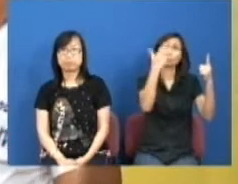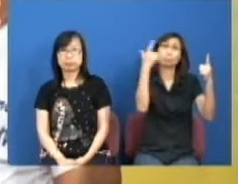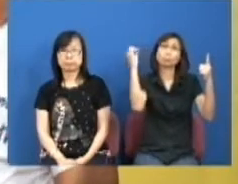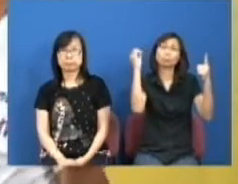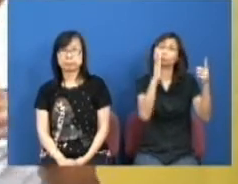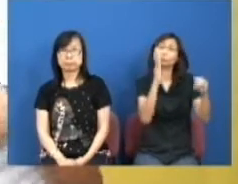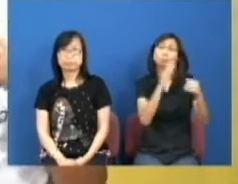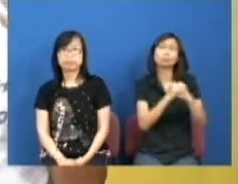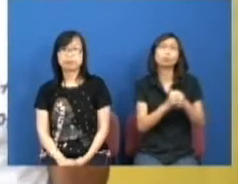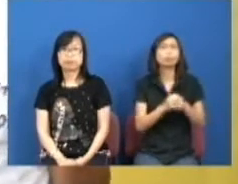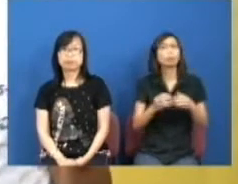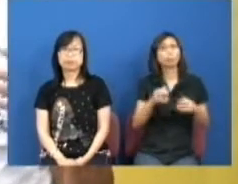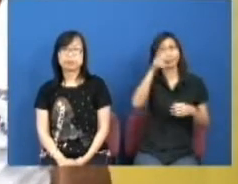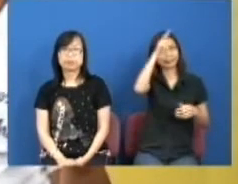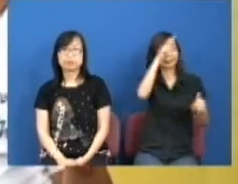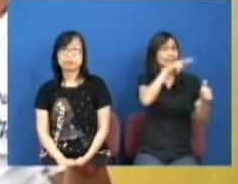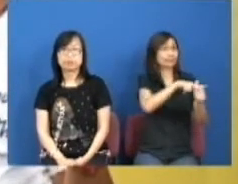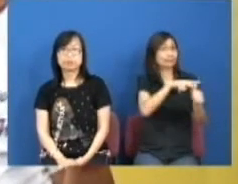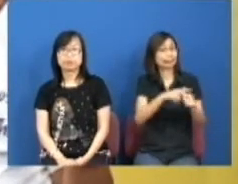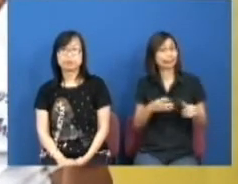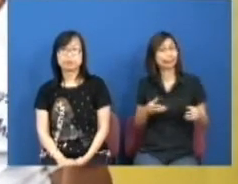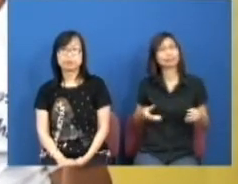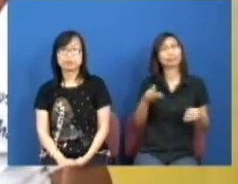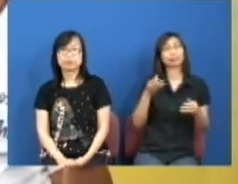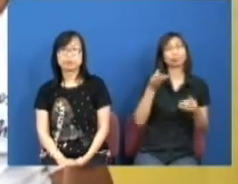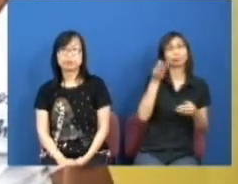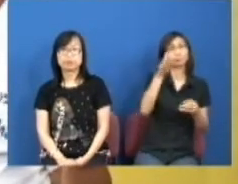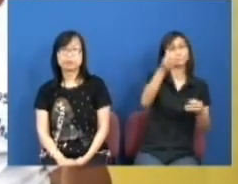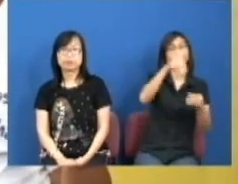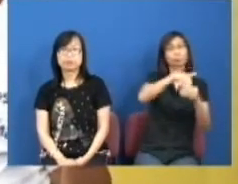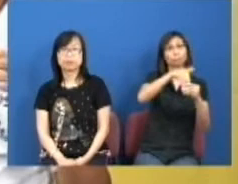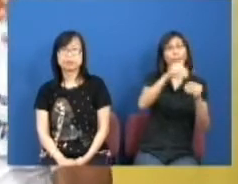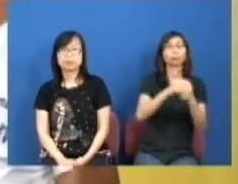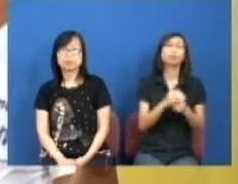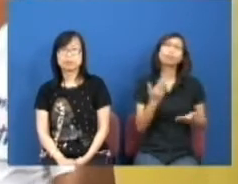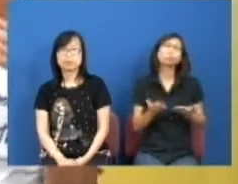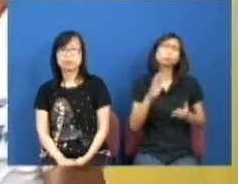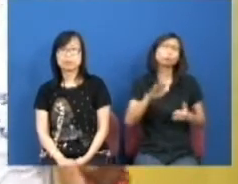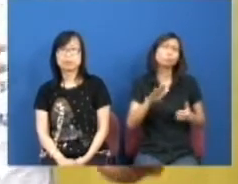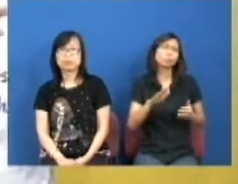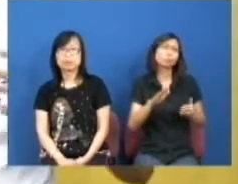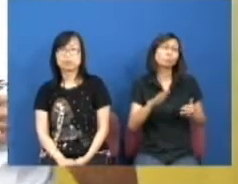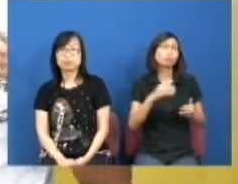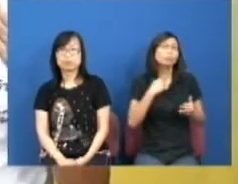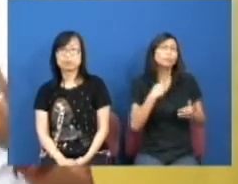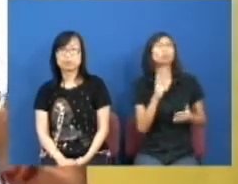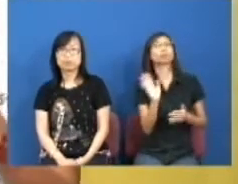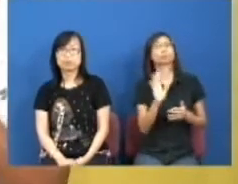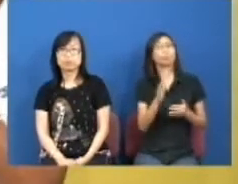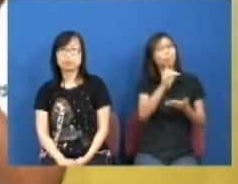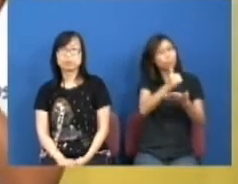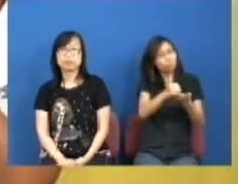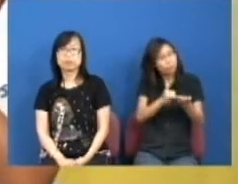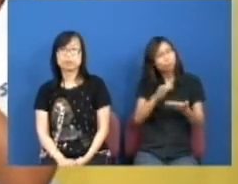投資，或者甚至對於香港作為一個反攻大陸嘅一個位置，慢慢覺得唔重要或者唔需要，而慢慢撤退啦咁